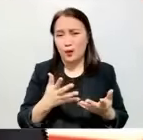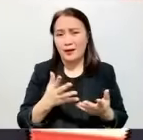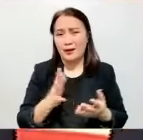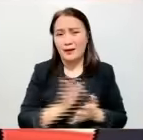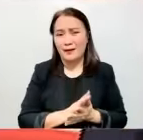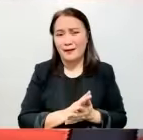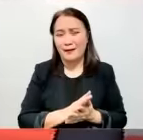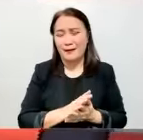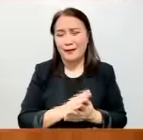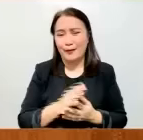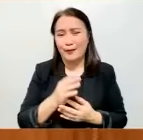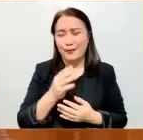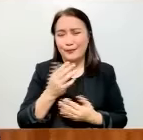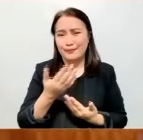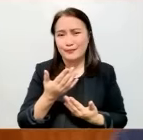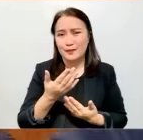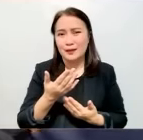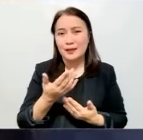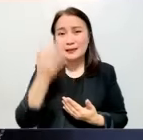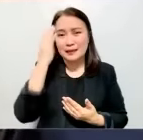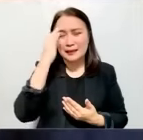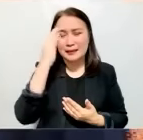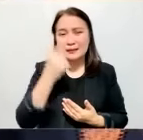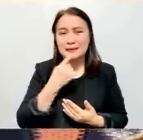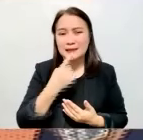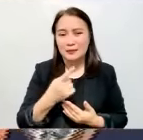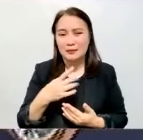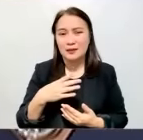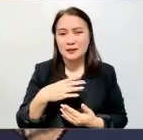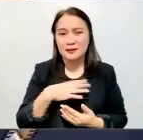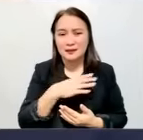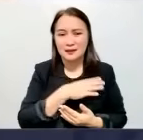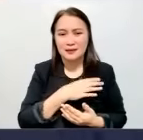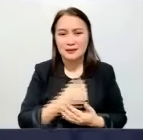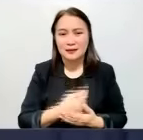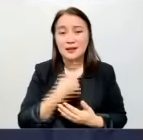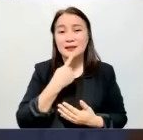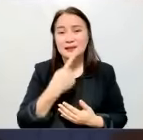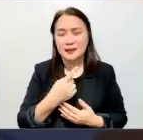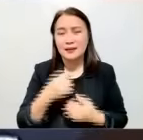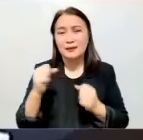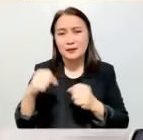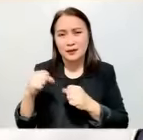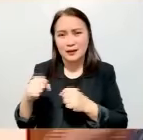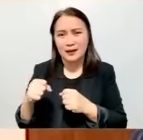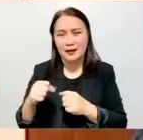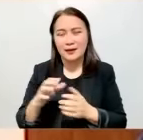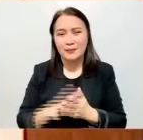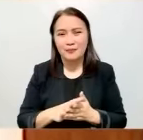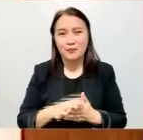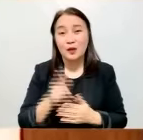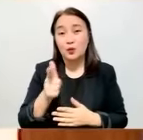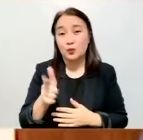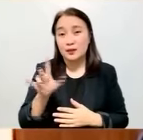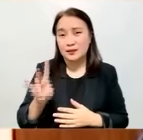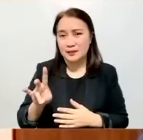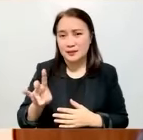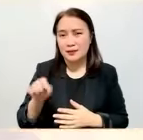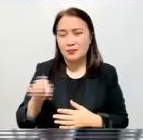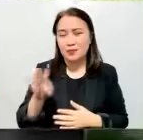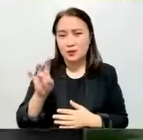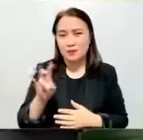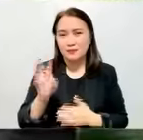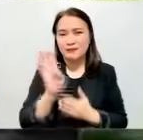House Senior Deputy Speaker Dong Gonzales. Pinag-usapan sa bicameral conference ang tungkol sa 26.7 billion pesos na